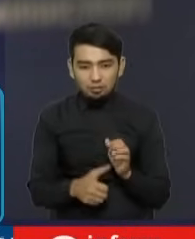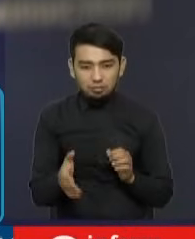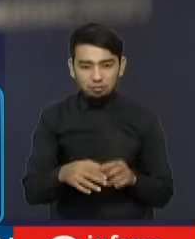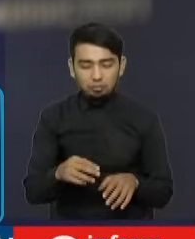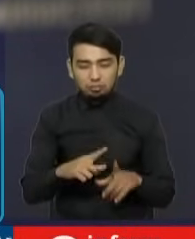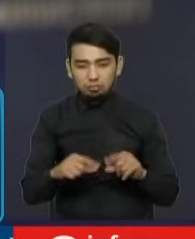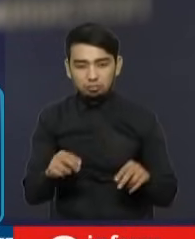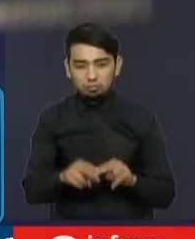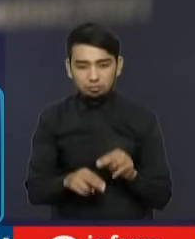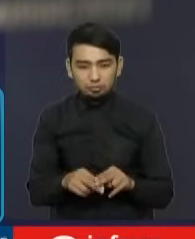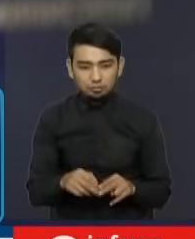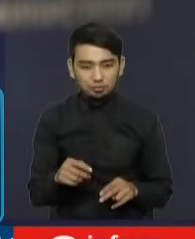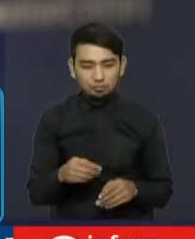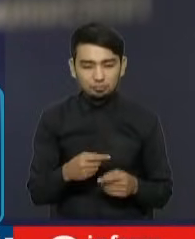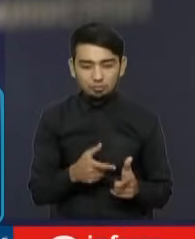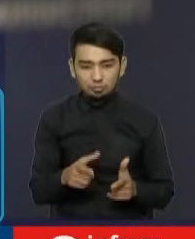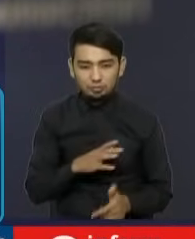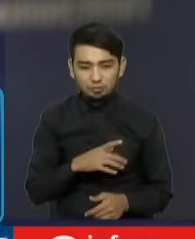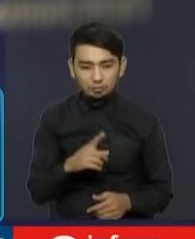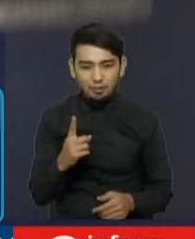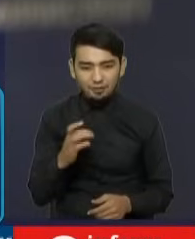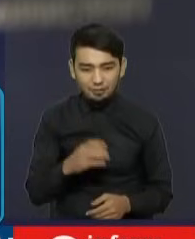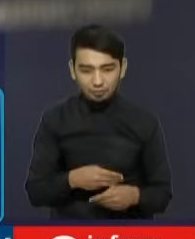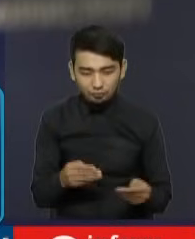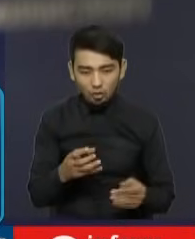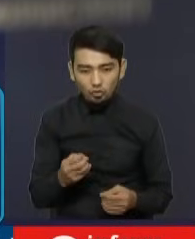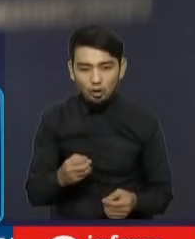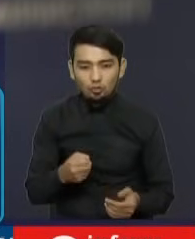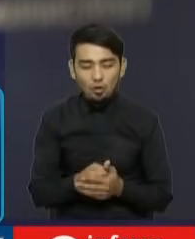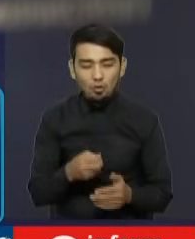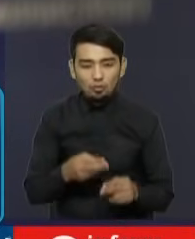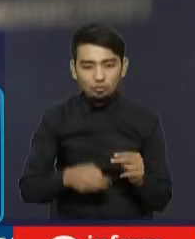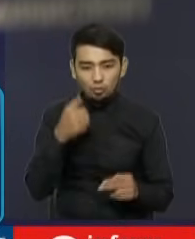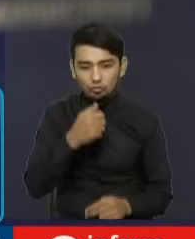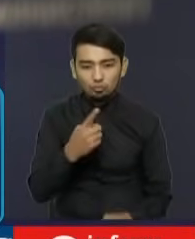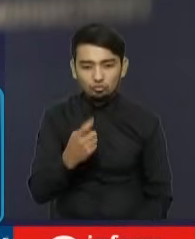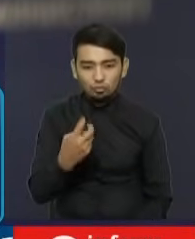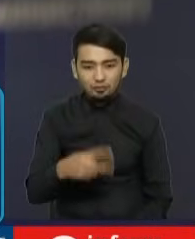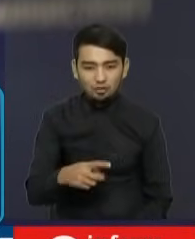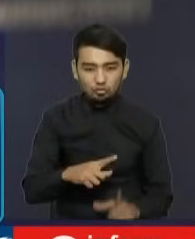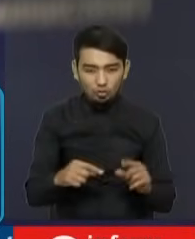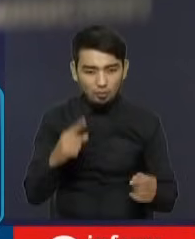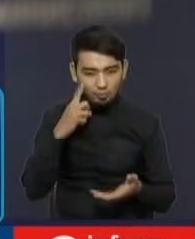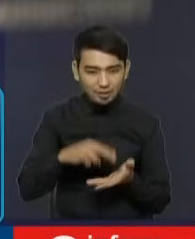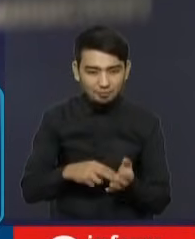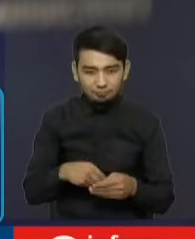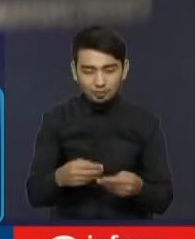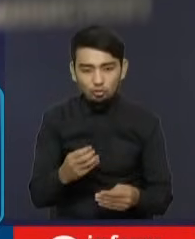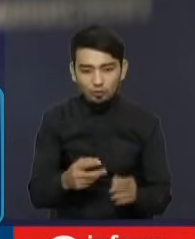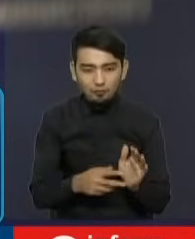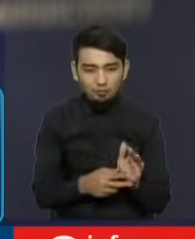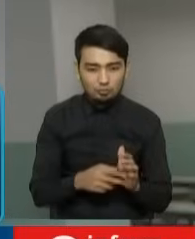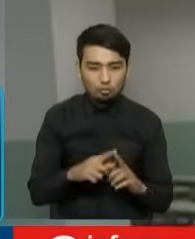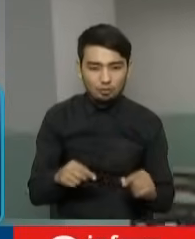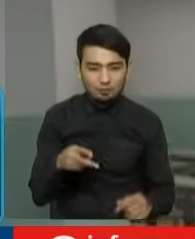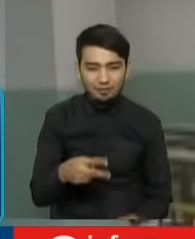сентябрю. До конца года планируется сдать еще 120 школ, а остальные школы, 80 школ, переходящие на